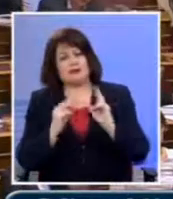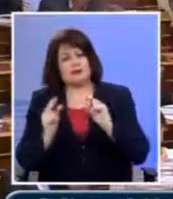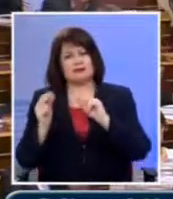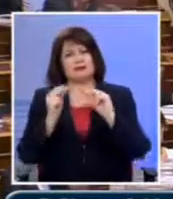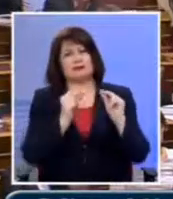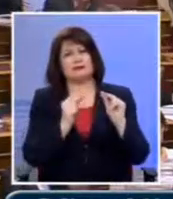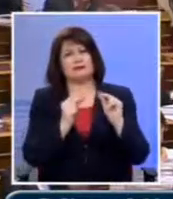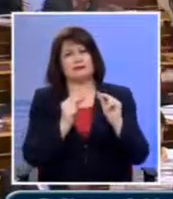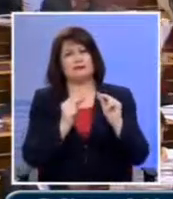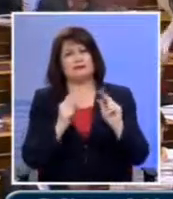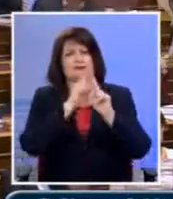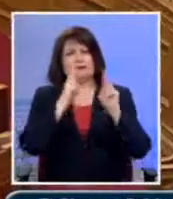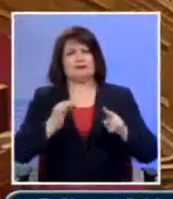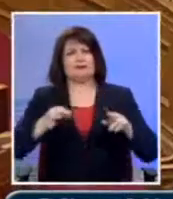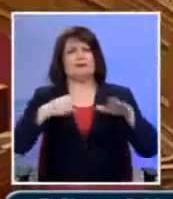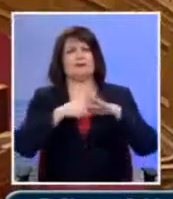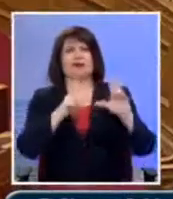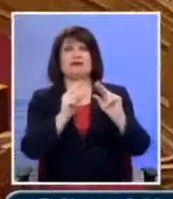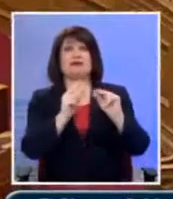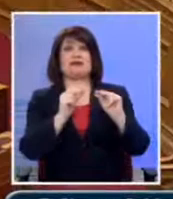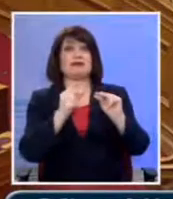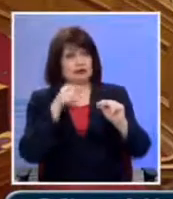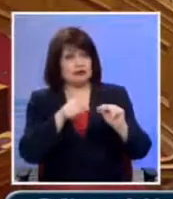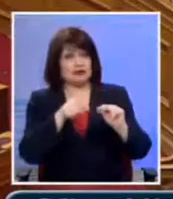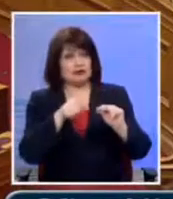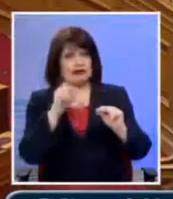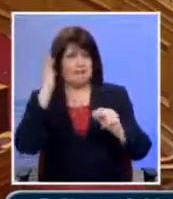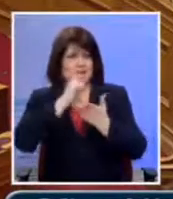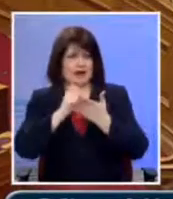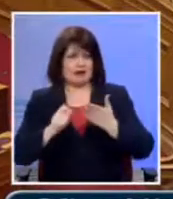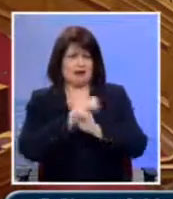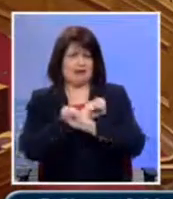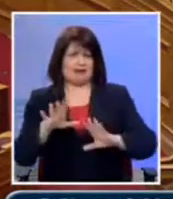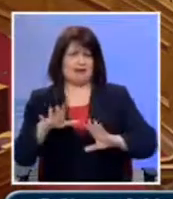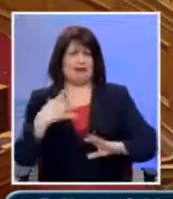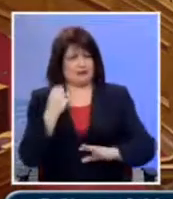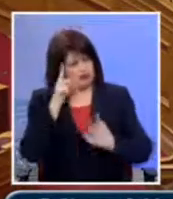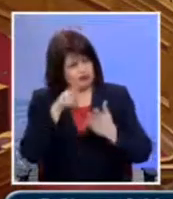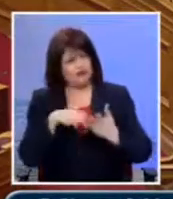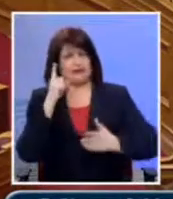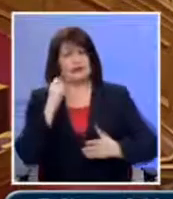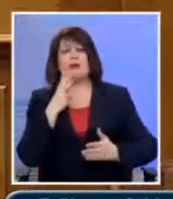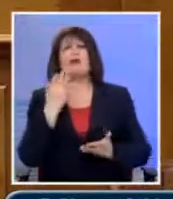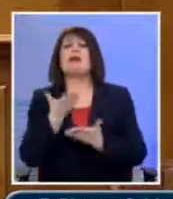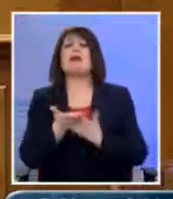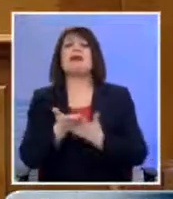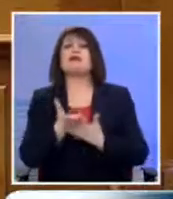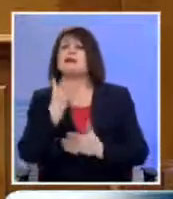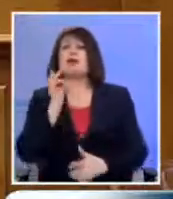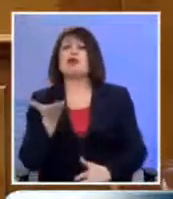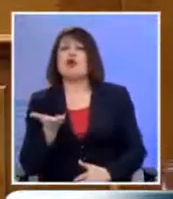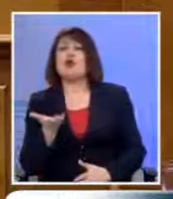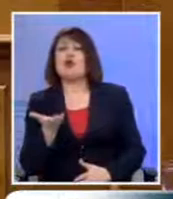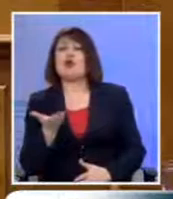στις συνεδρίες του Διεθνούς Νομαντικού Ταμείου, όπως ξέρετε. Έχουν δημοσιευθεί τα πρακτικά έκτοτε. Γιατί δεν το ζήτησε?